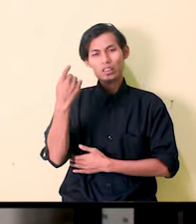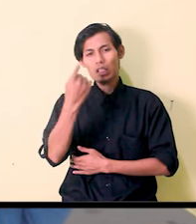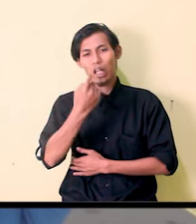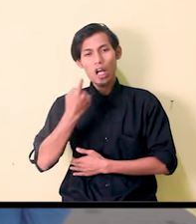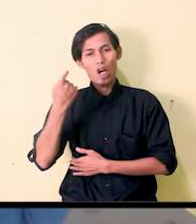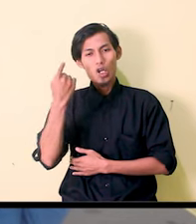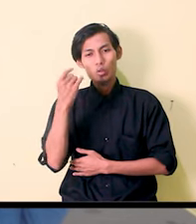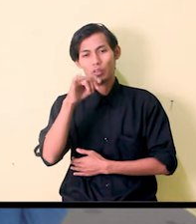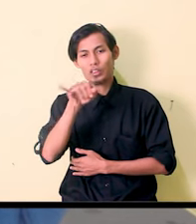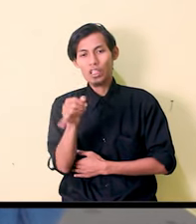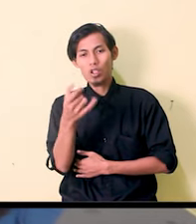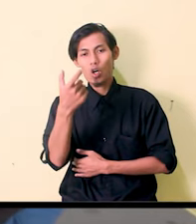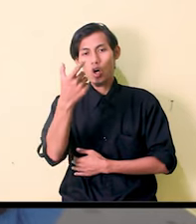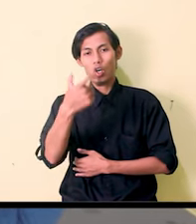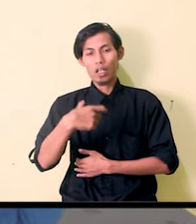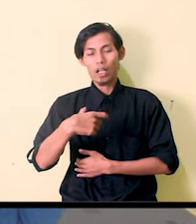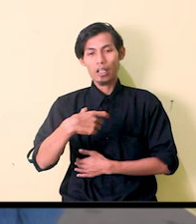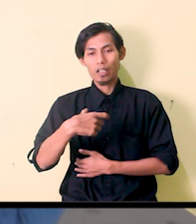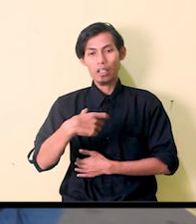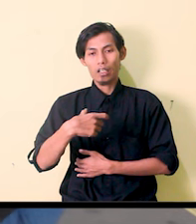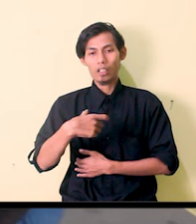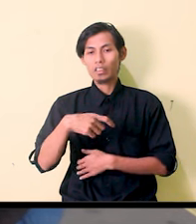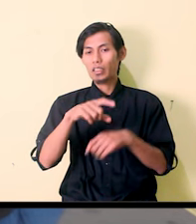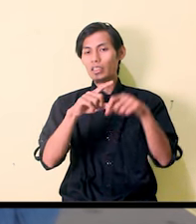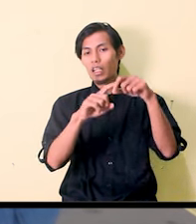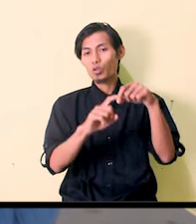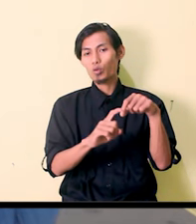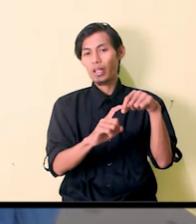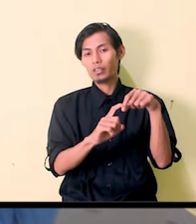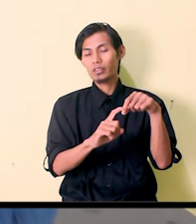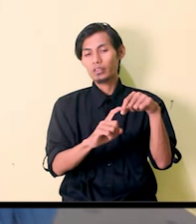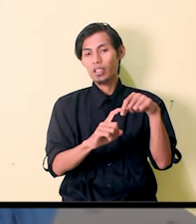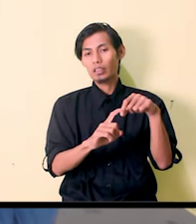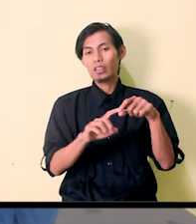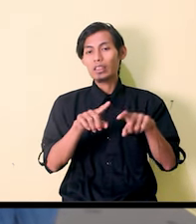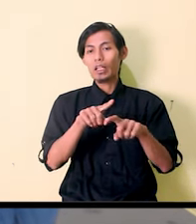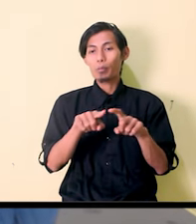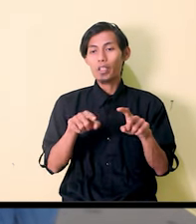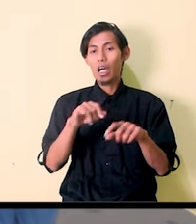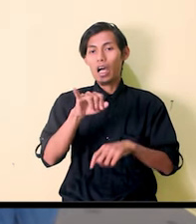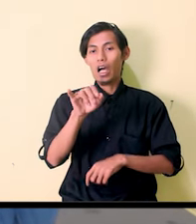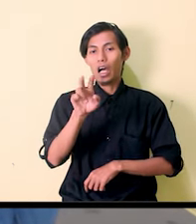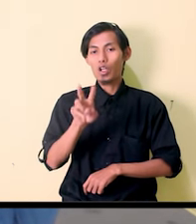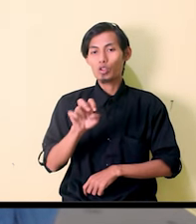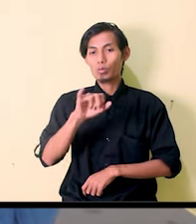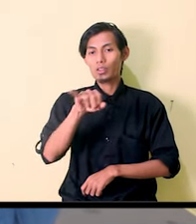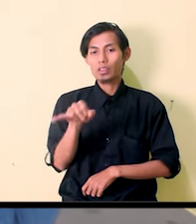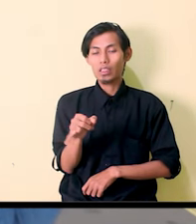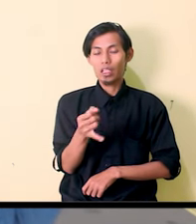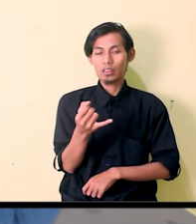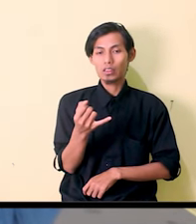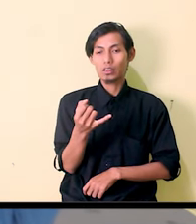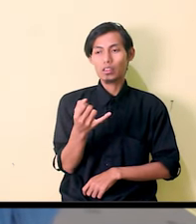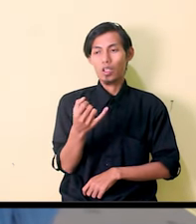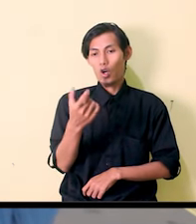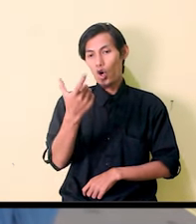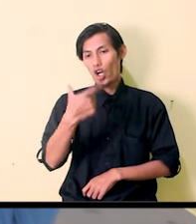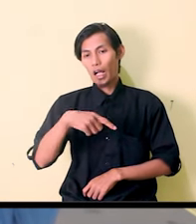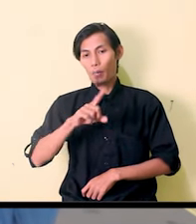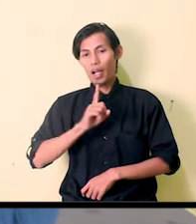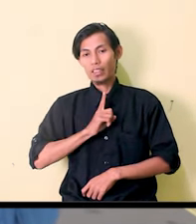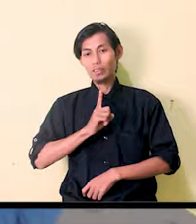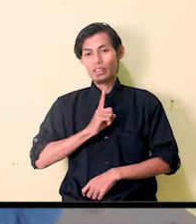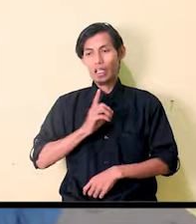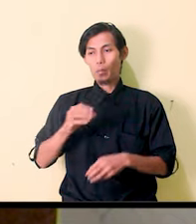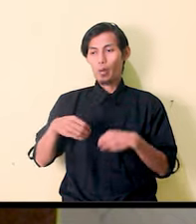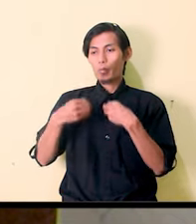orang yang ketergantungan Tapi orang yang ingin menjadi sosok yang mandiri dan memberikan manfaat buat orang